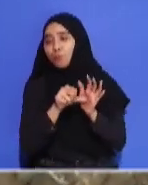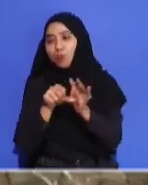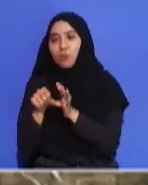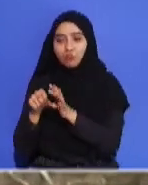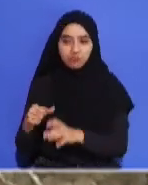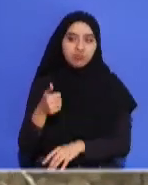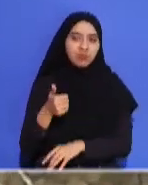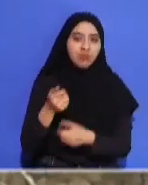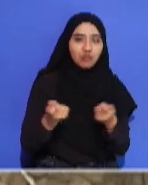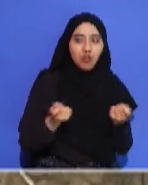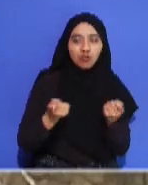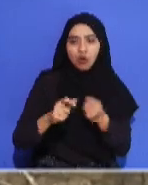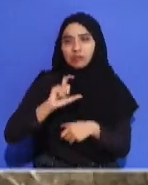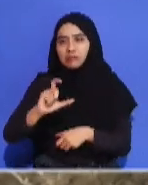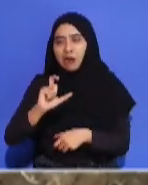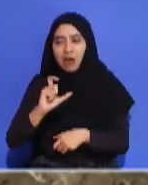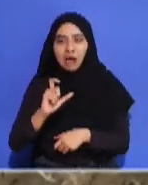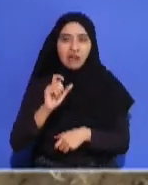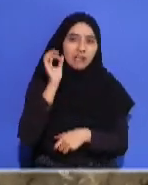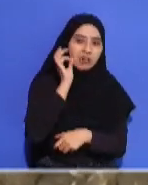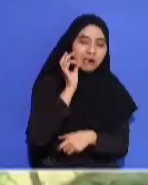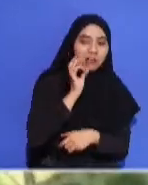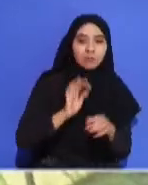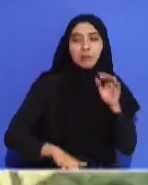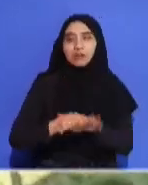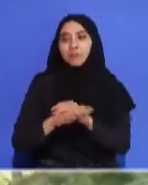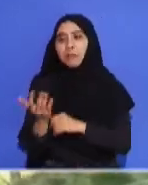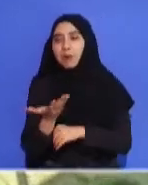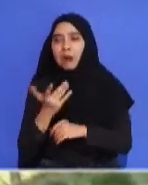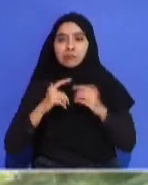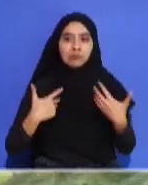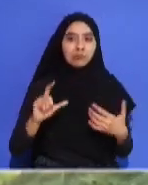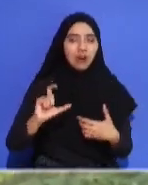ngendhaleni sesakit menika ingkang irit lan murakabi. Widi lan Abdul Rohim, Asung Palapuran.